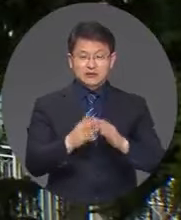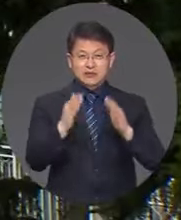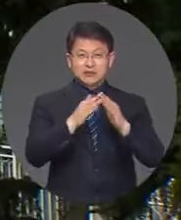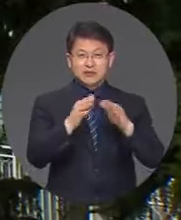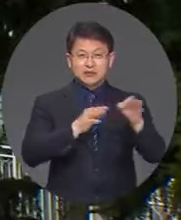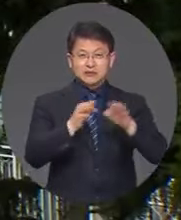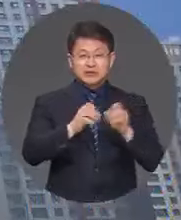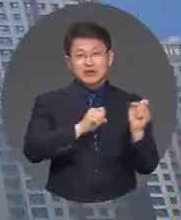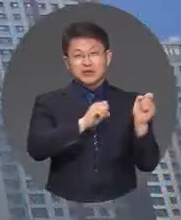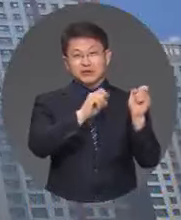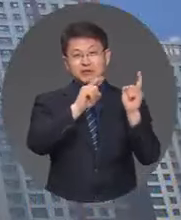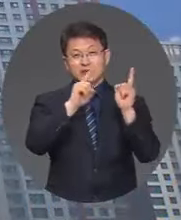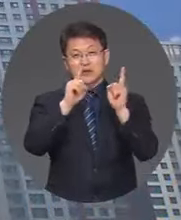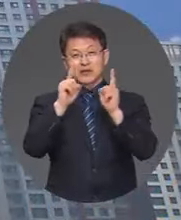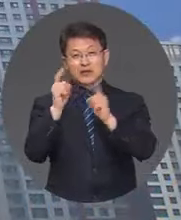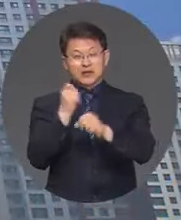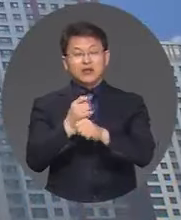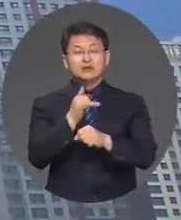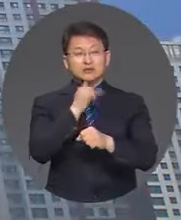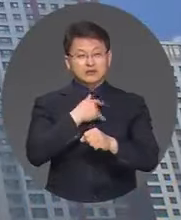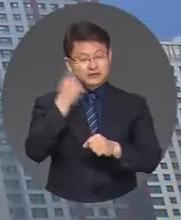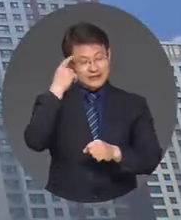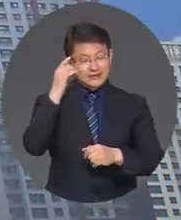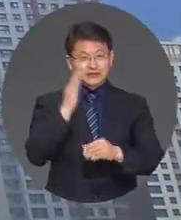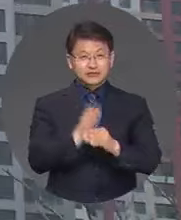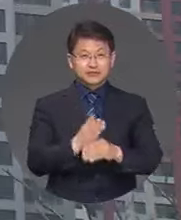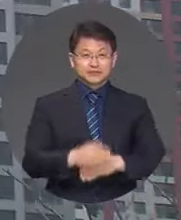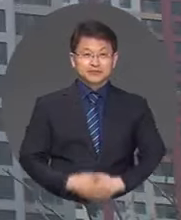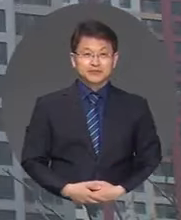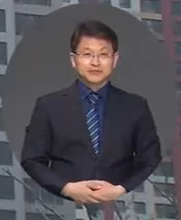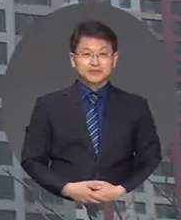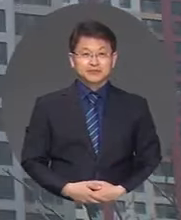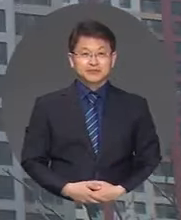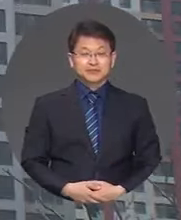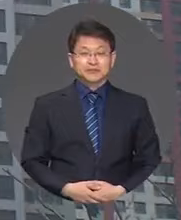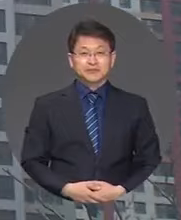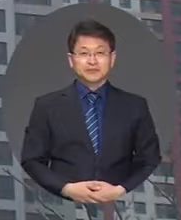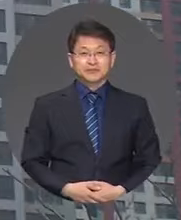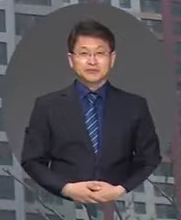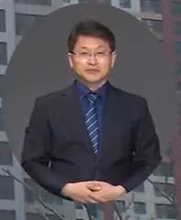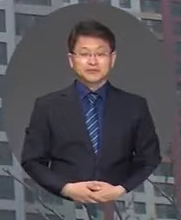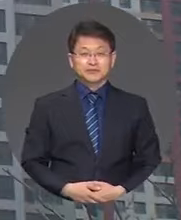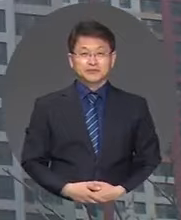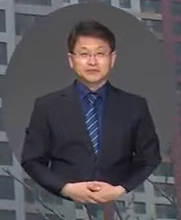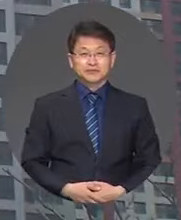회복될 것으로 조심스럽게 전망하고 있습니다 MBC 뉴스 정석입니다